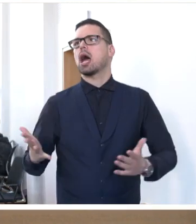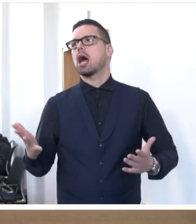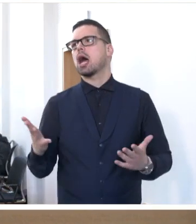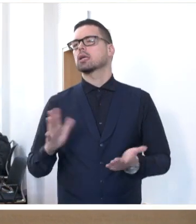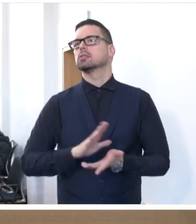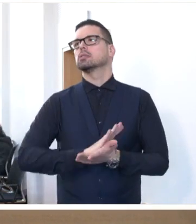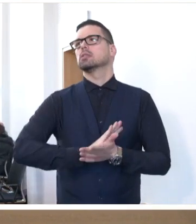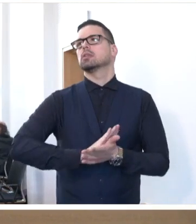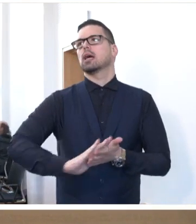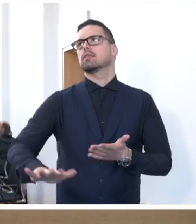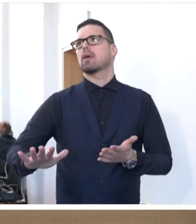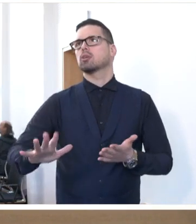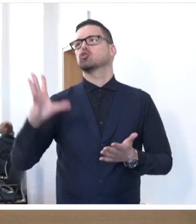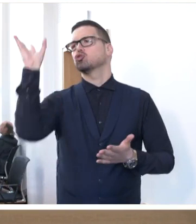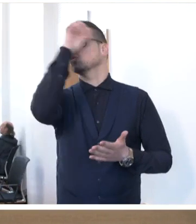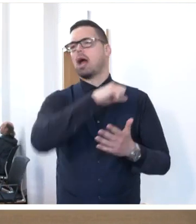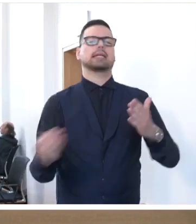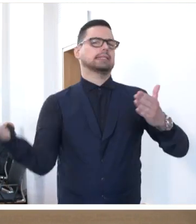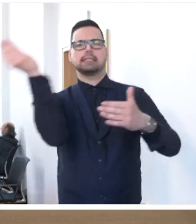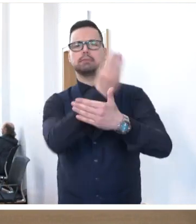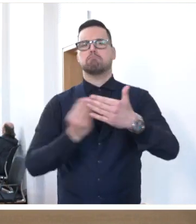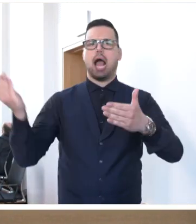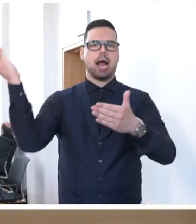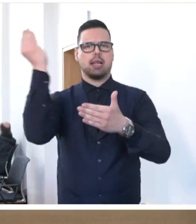einfach Schwarzmalerei